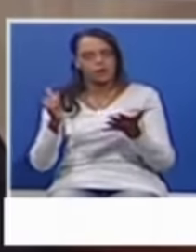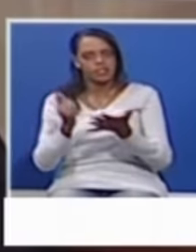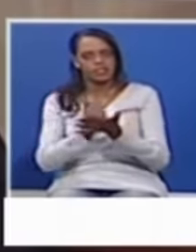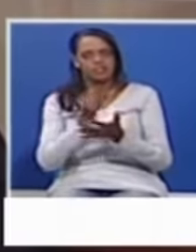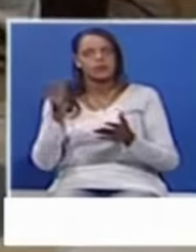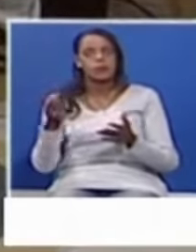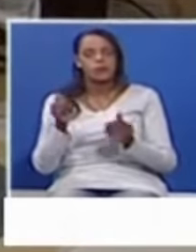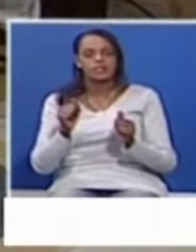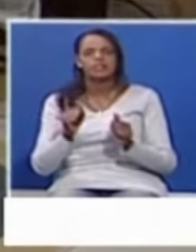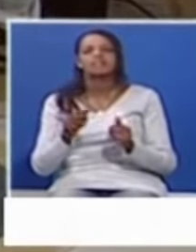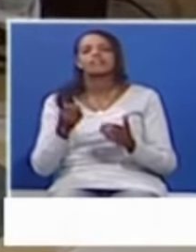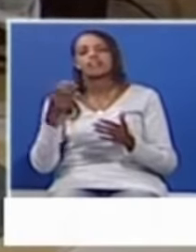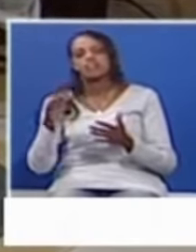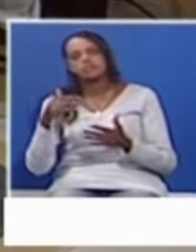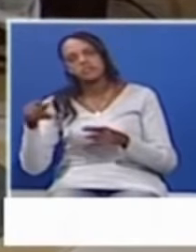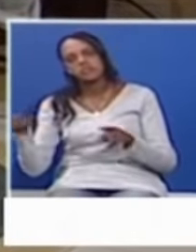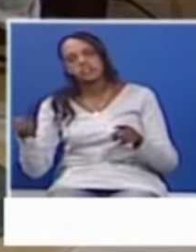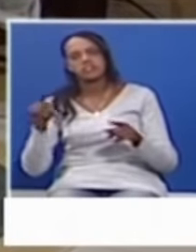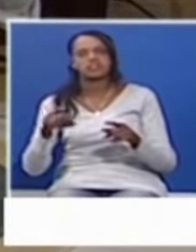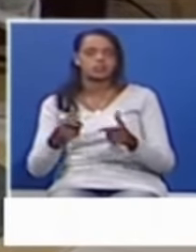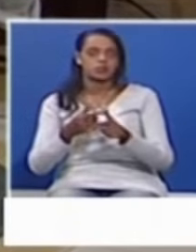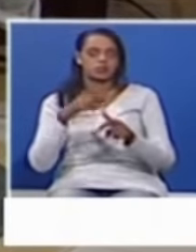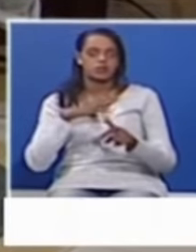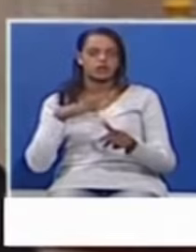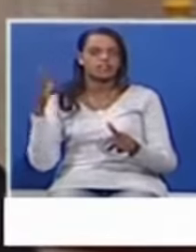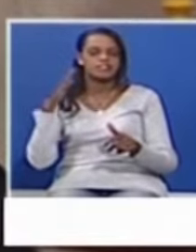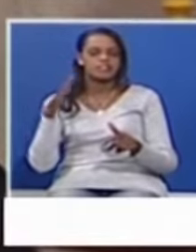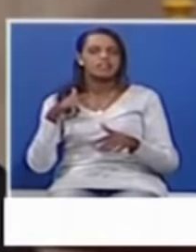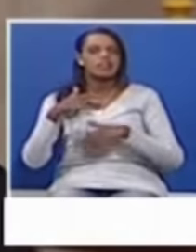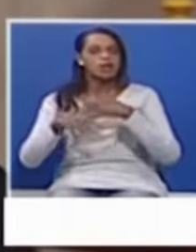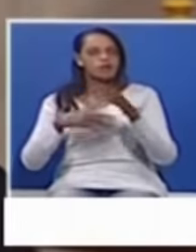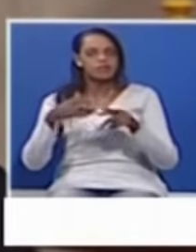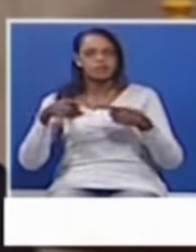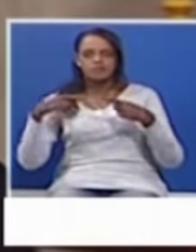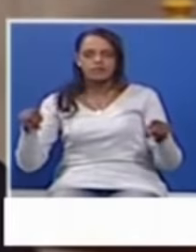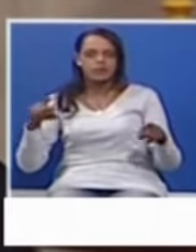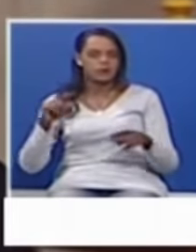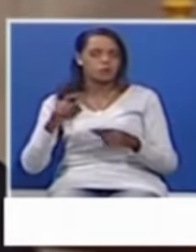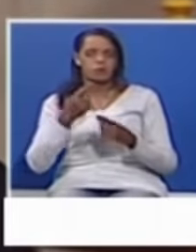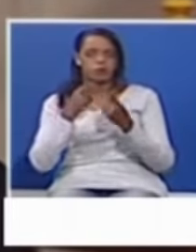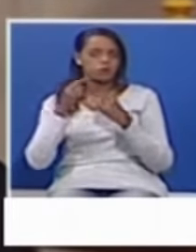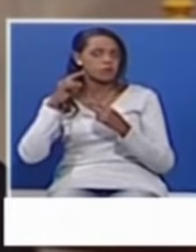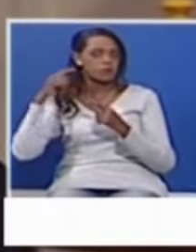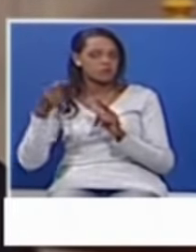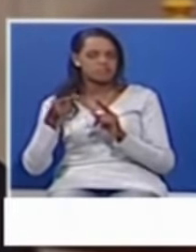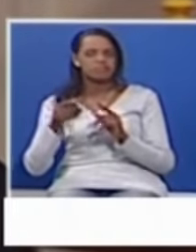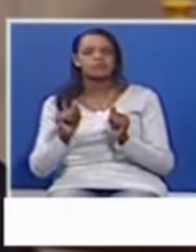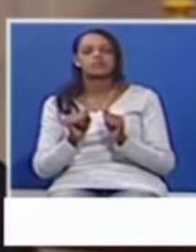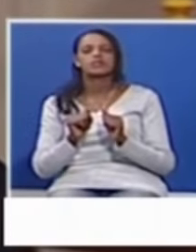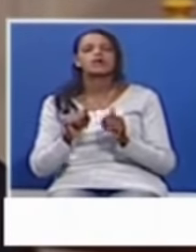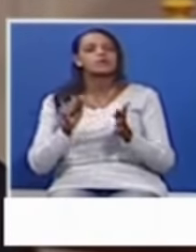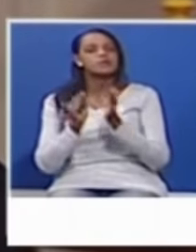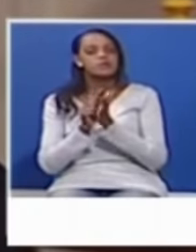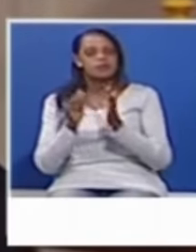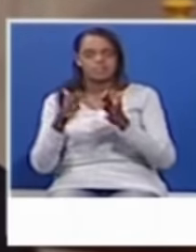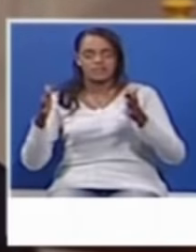كمون غلزي ندوي بعتاتات نهزي تخصيت زل هواهو كزرقو بستفلاليت أوقع زكايدو هك أراتاتن أمتاتن بزي